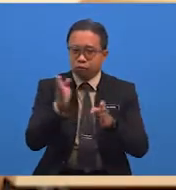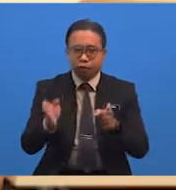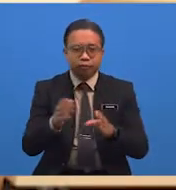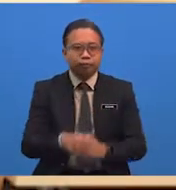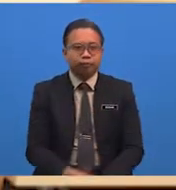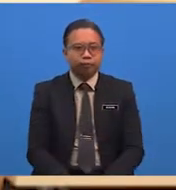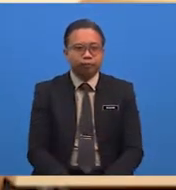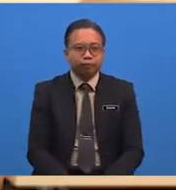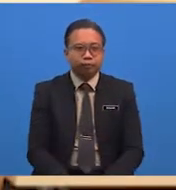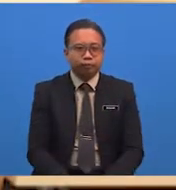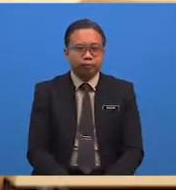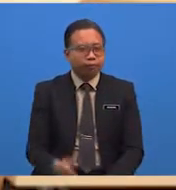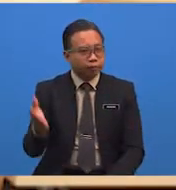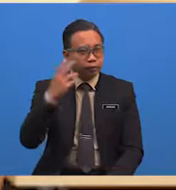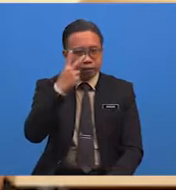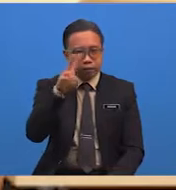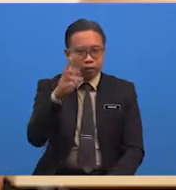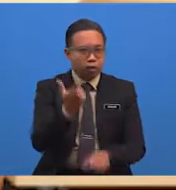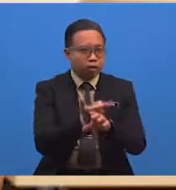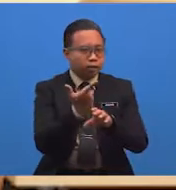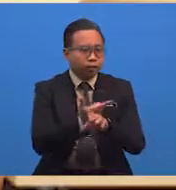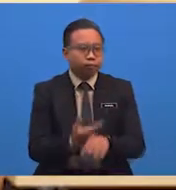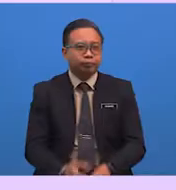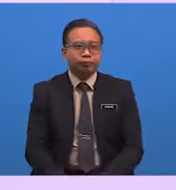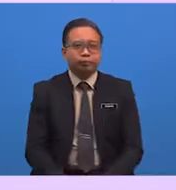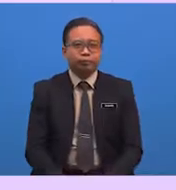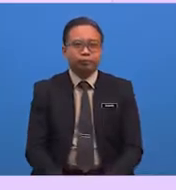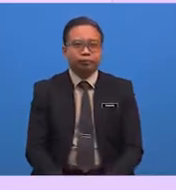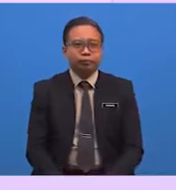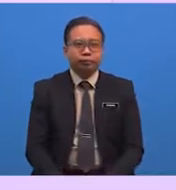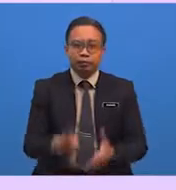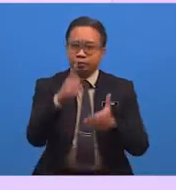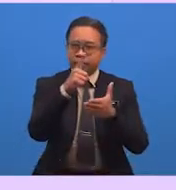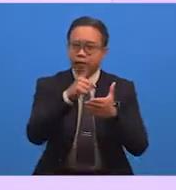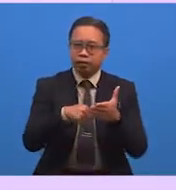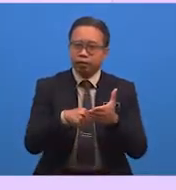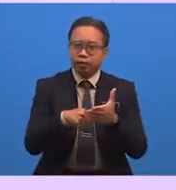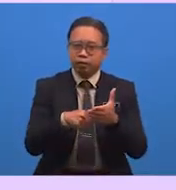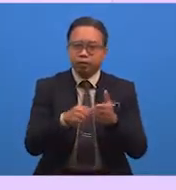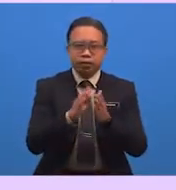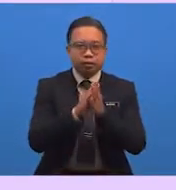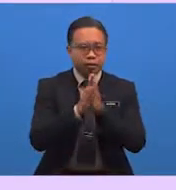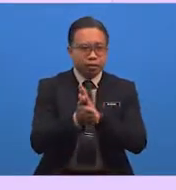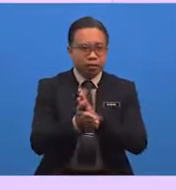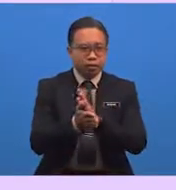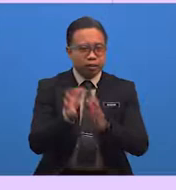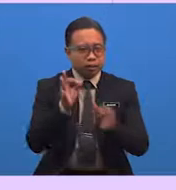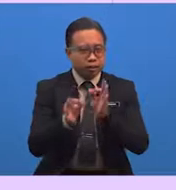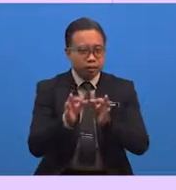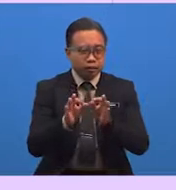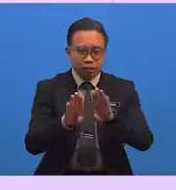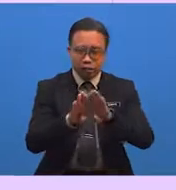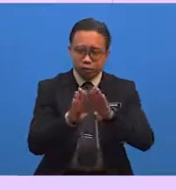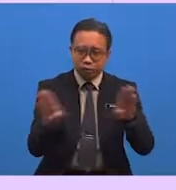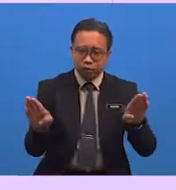Baiklah, mari cikgu uji kefahaman murid-murid. Apa agaknya akan terjadi